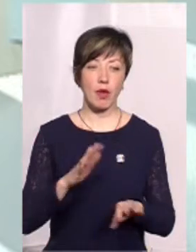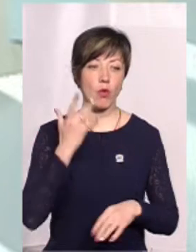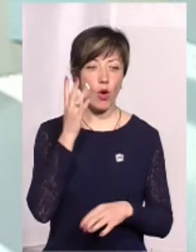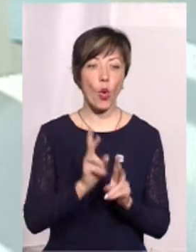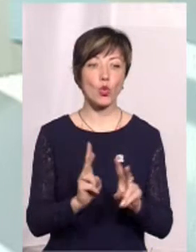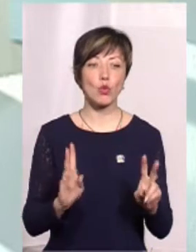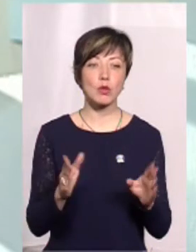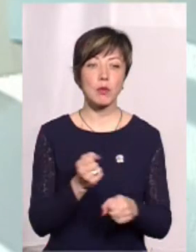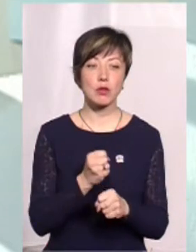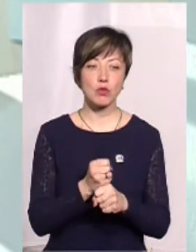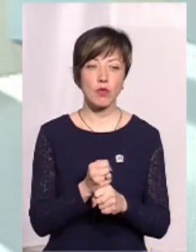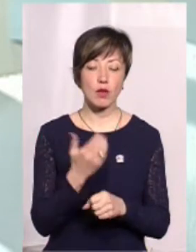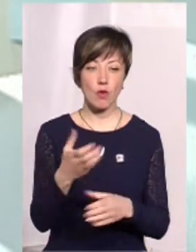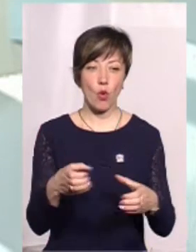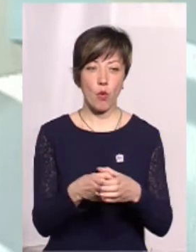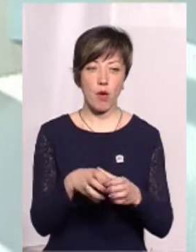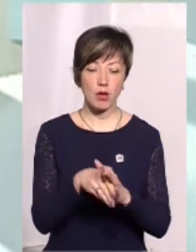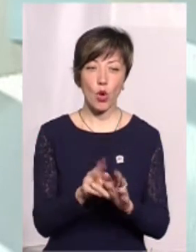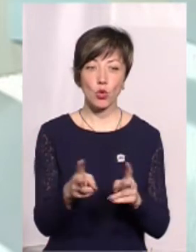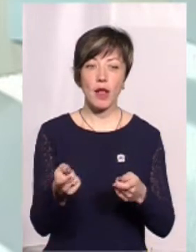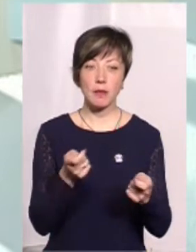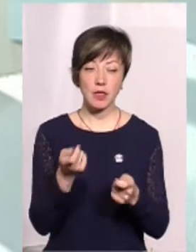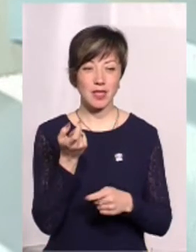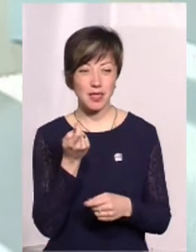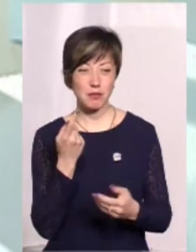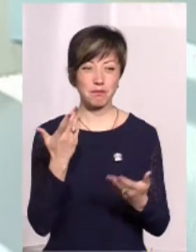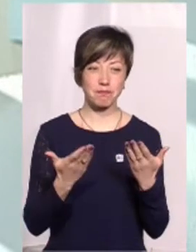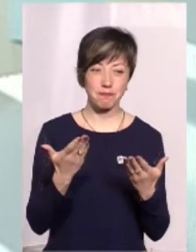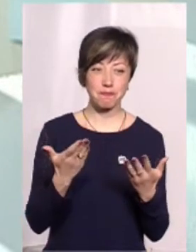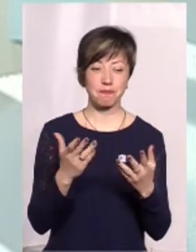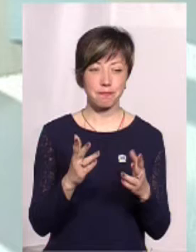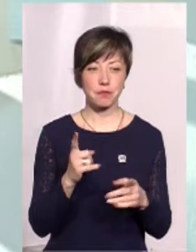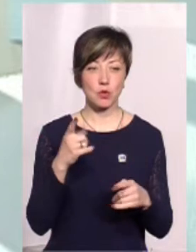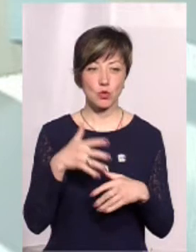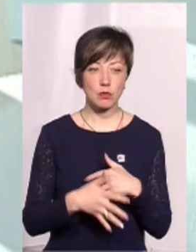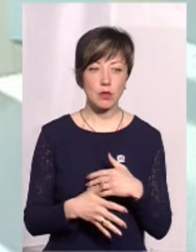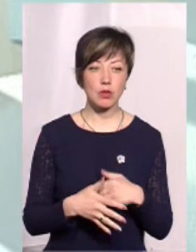а хто буде працювати в його команді. Хто в адміністрації вже трішки підвідкрили